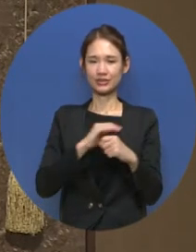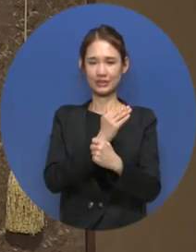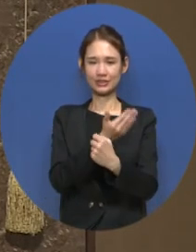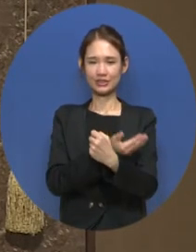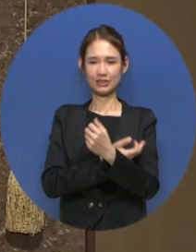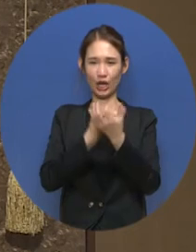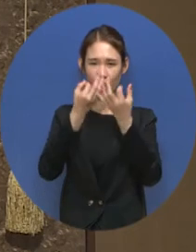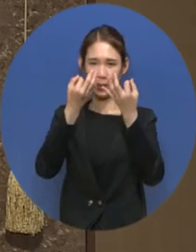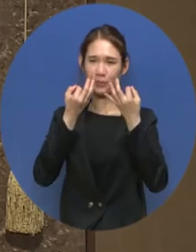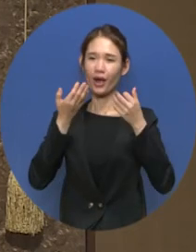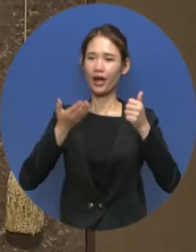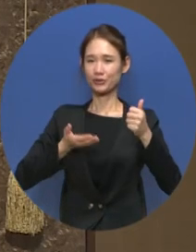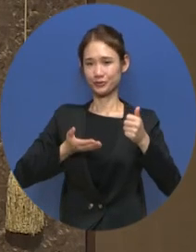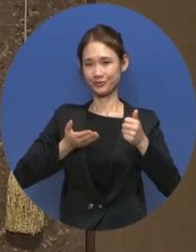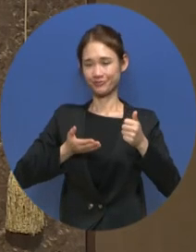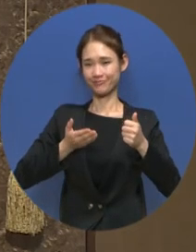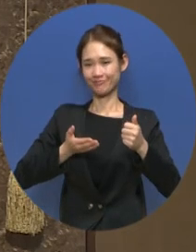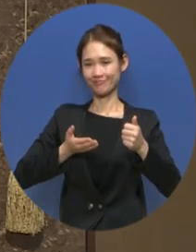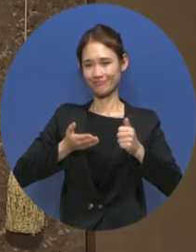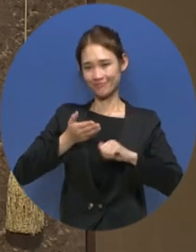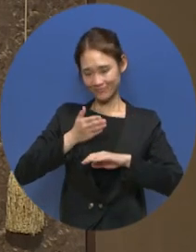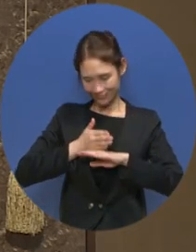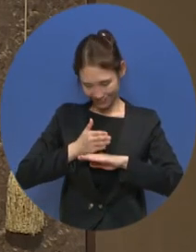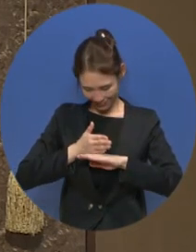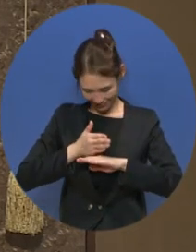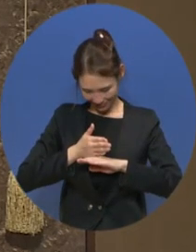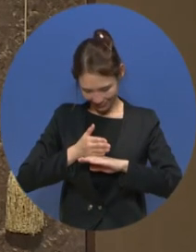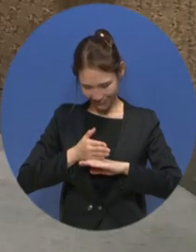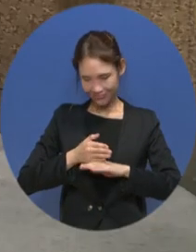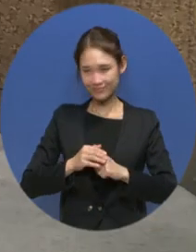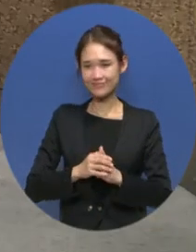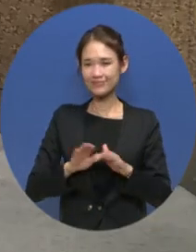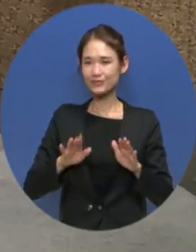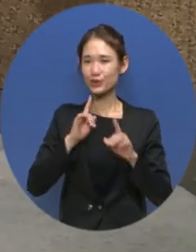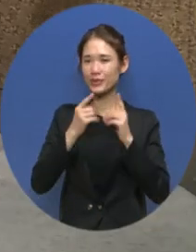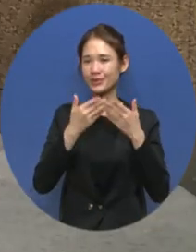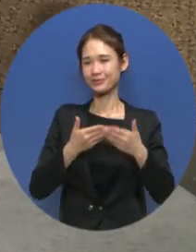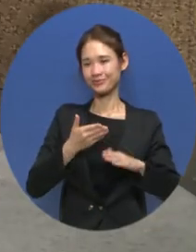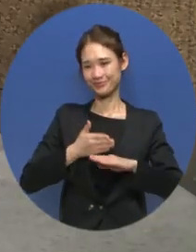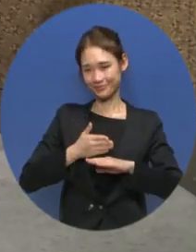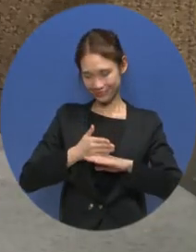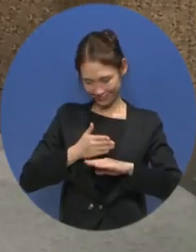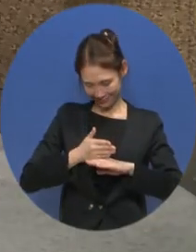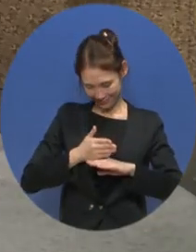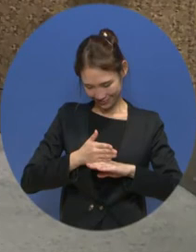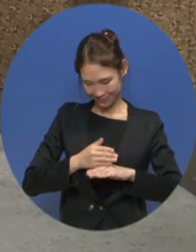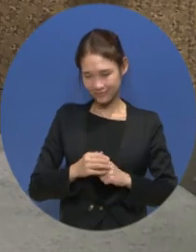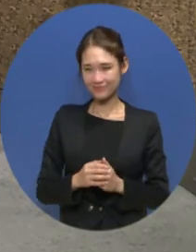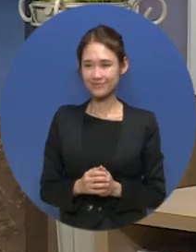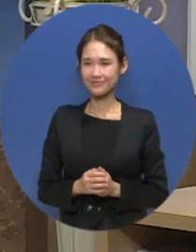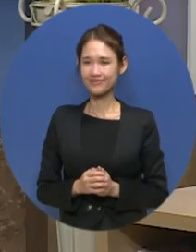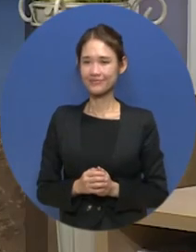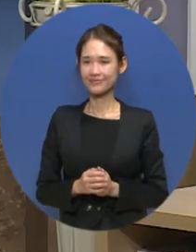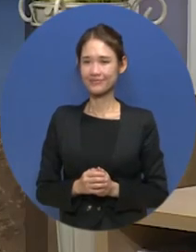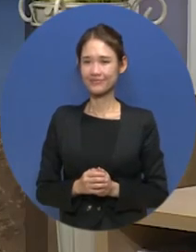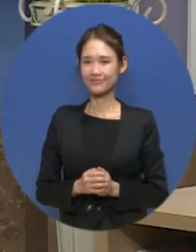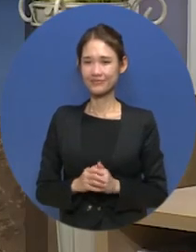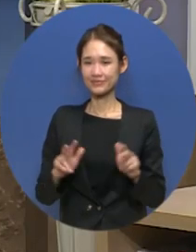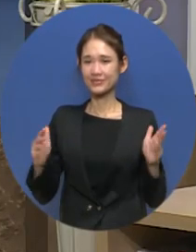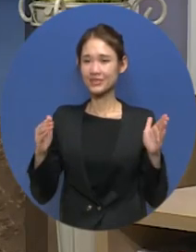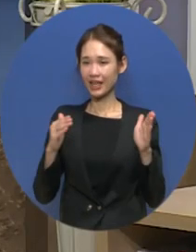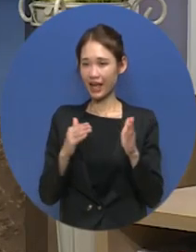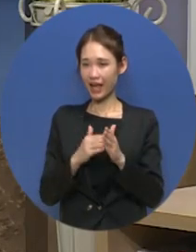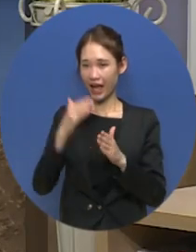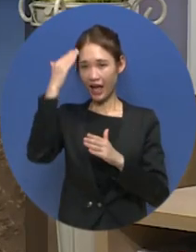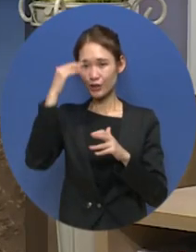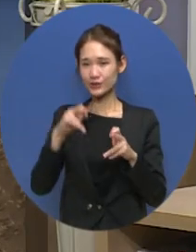능력을 봐주셨으면 좋겠습니다. 네, 감사합니다. 네, 오늘 말씀 네, 감사합니다. 고맙습니다. 네,